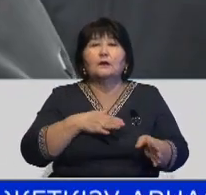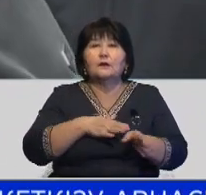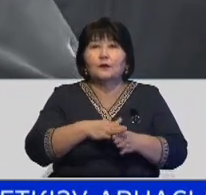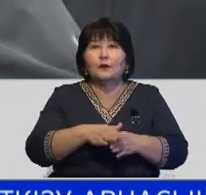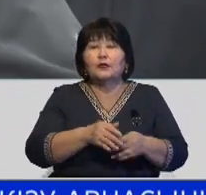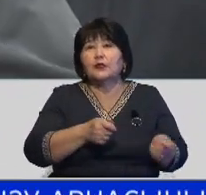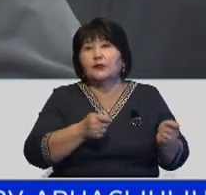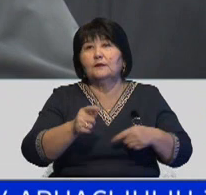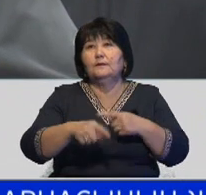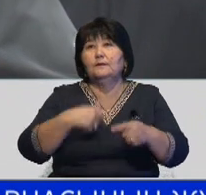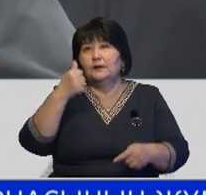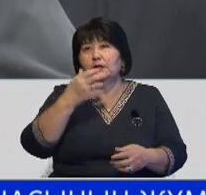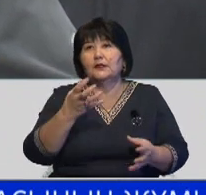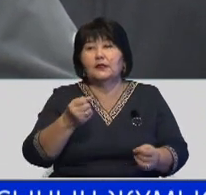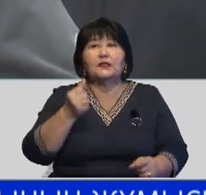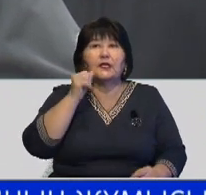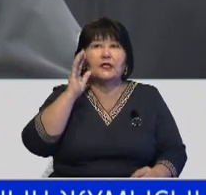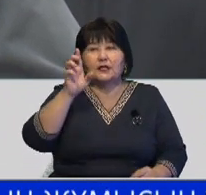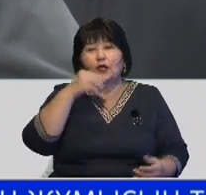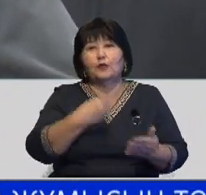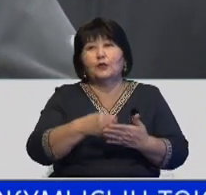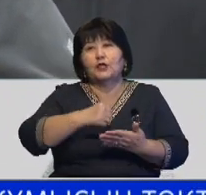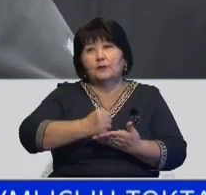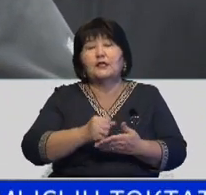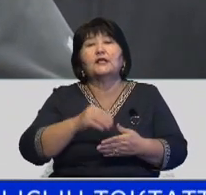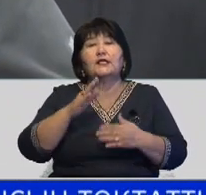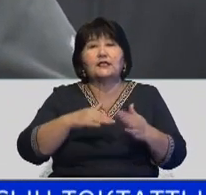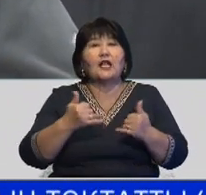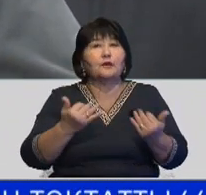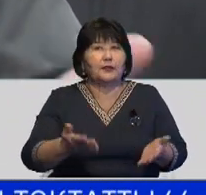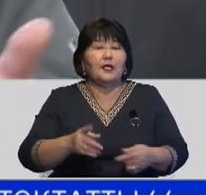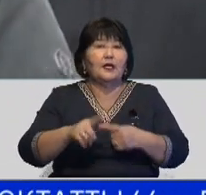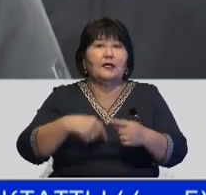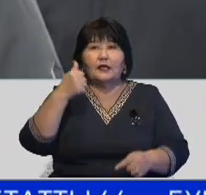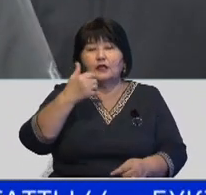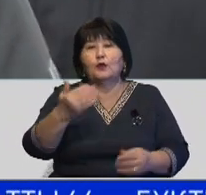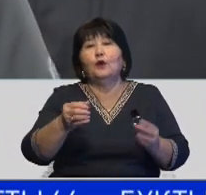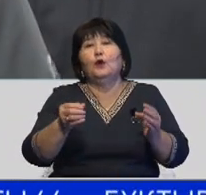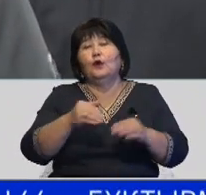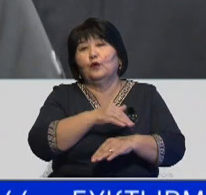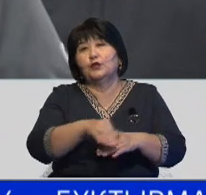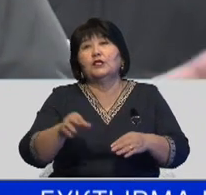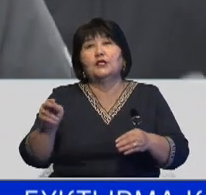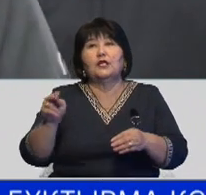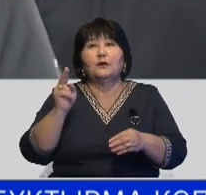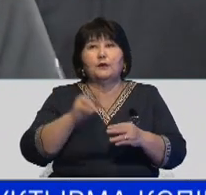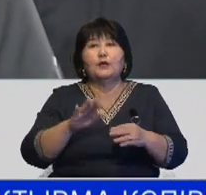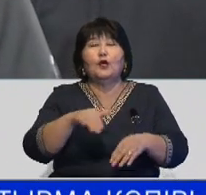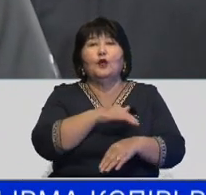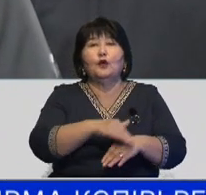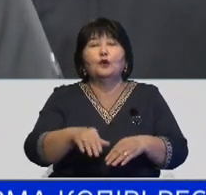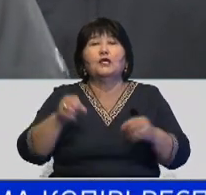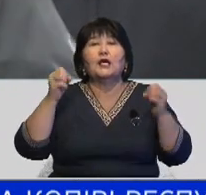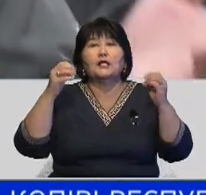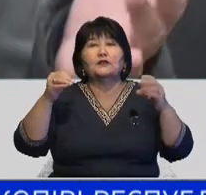жеткізіп аламыз деді. Келесі жылға мінекей ертең бюджетті бекіткенде салып беремін. Иә, келесі жыл ол көшені де бітіріп алдық. Сонымен көшеңізде